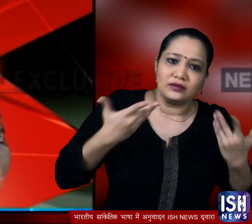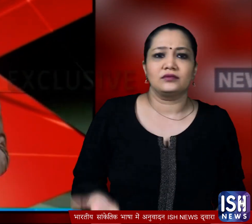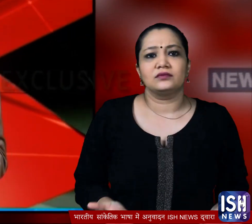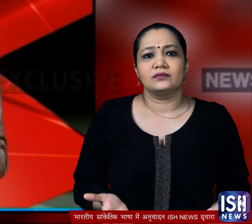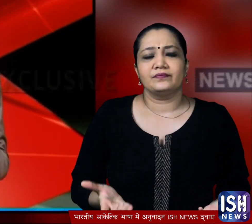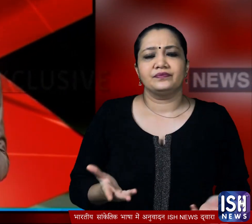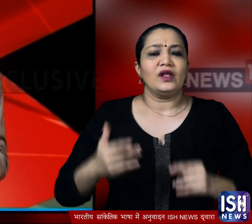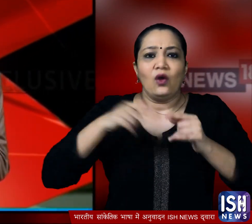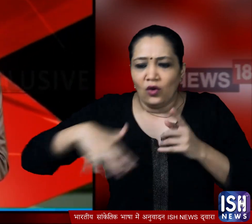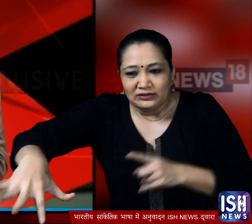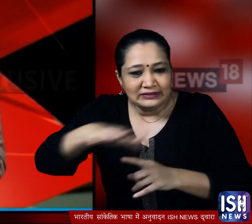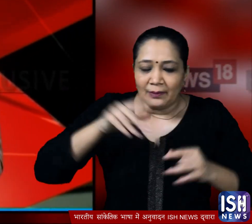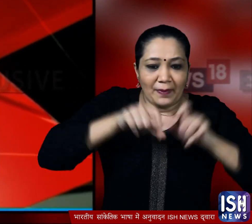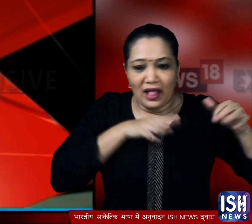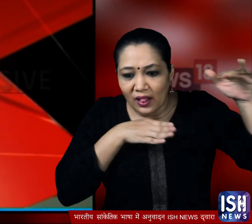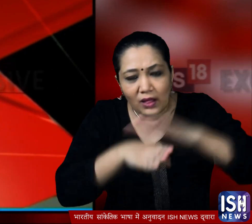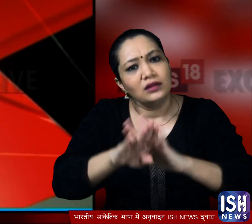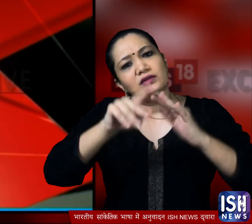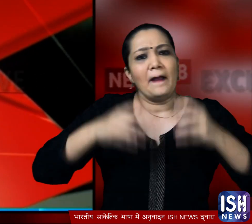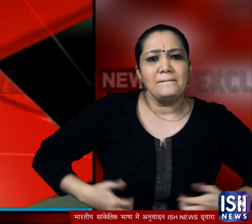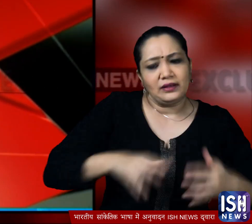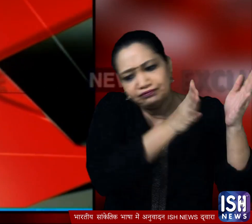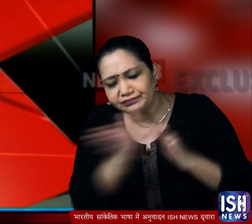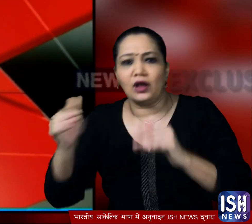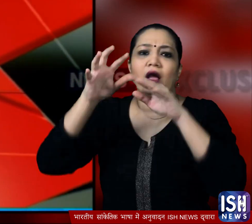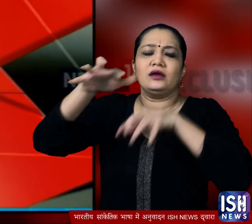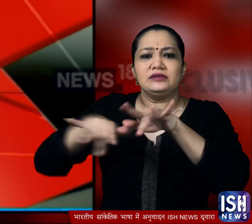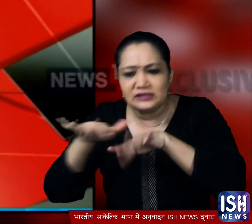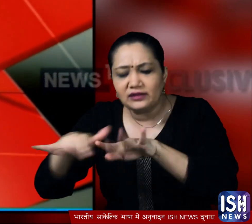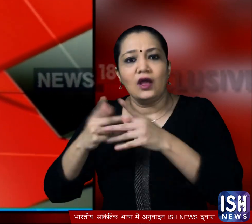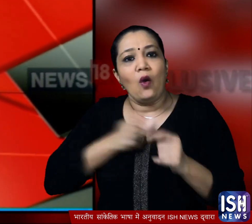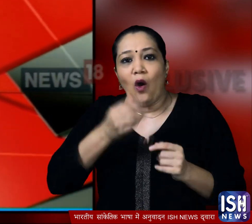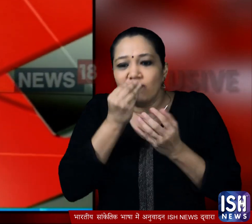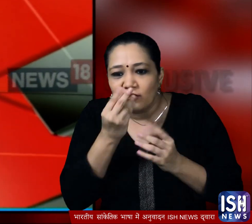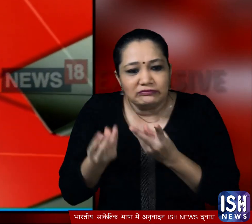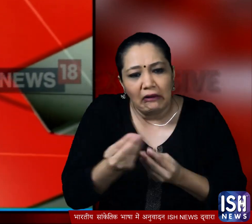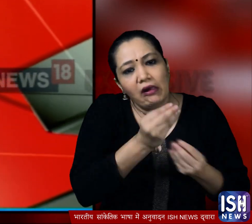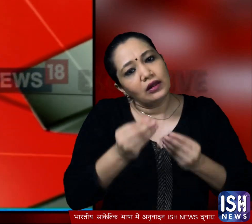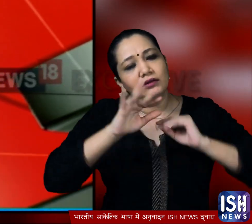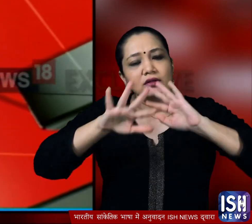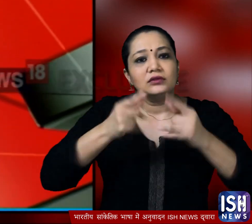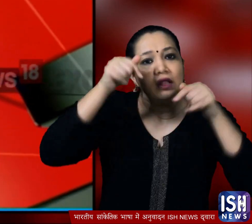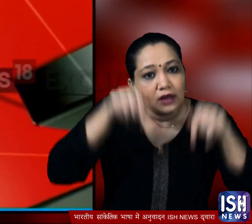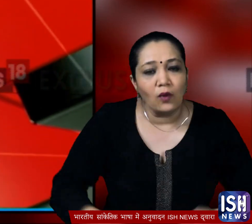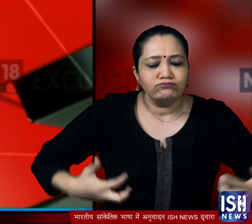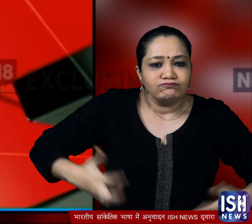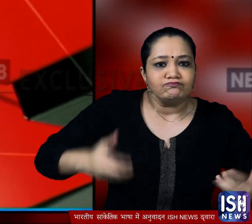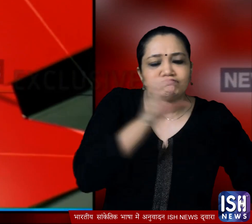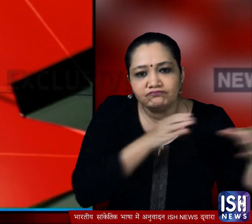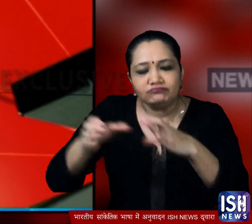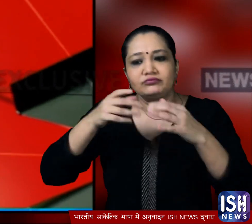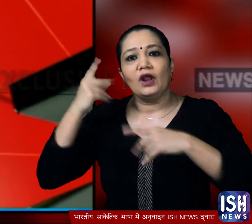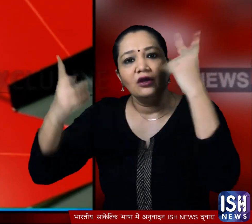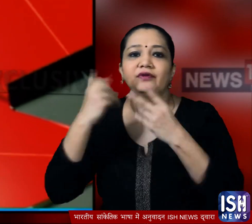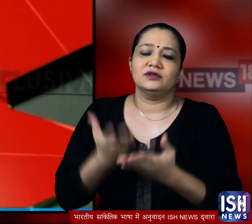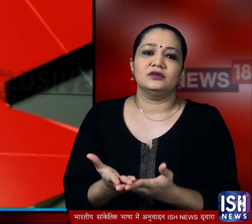गए। और हमारी हलचल से परेशान बंदर जब गांव शहर में घुसे तो हमने उन्हें अपने खाने का चस्का भी लगा दिया, जिसकी तलाश में अब बंदरों के झुंड गलियों